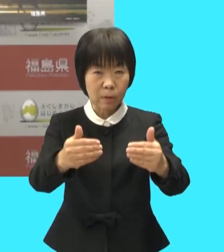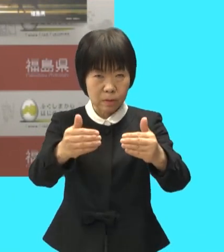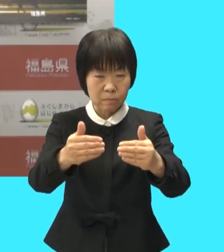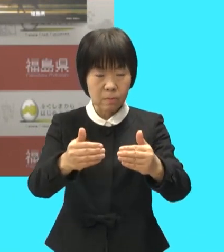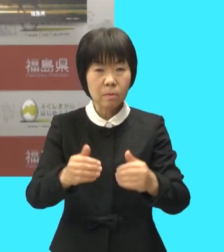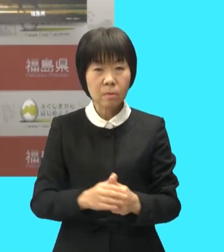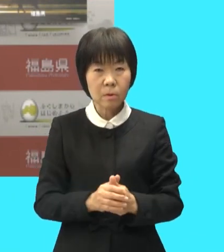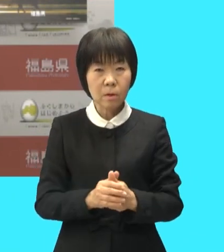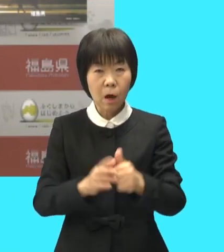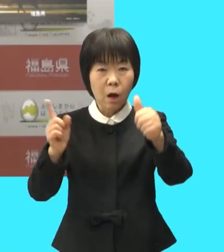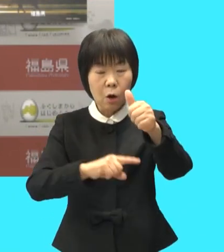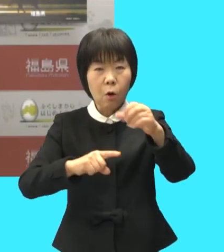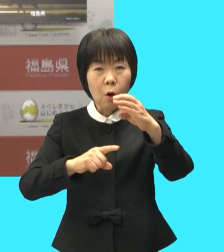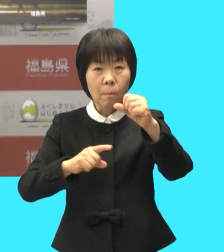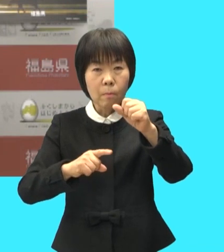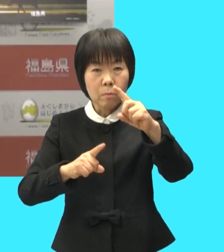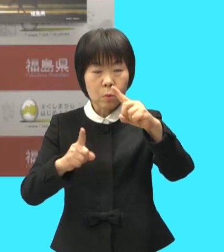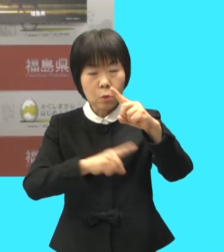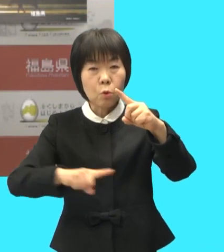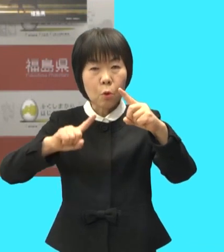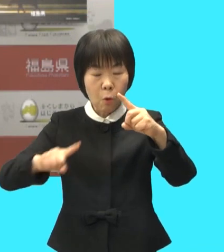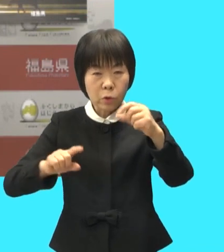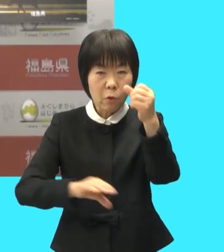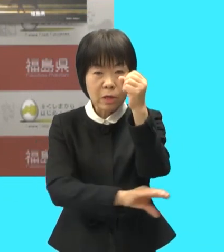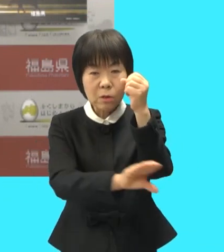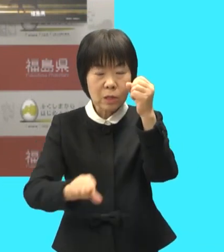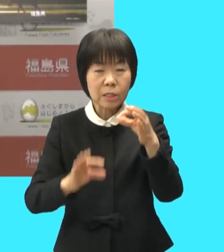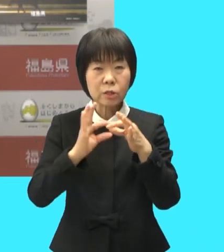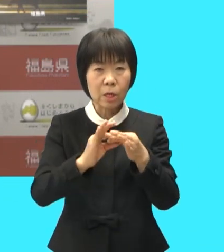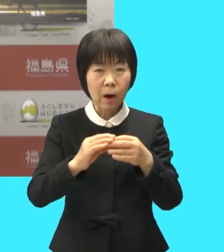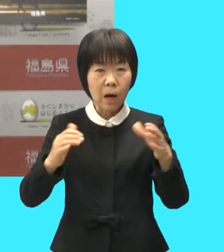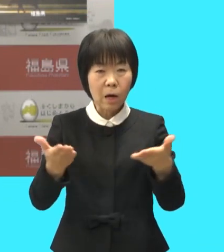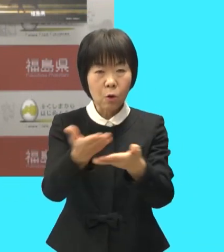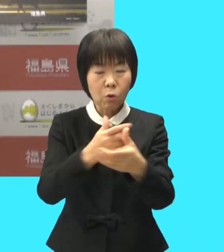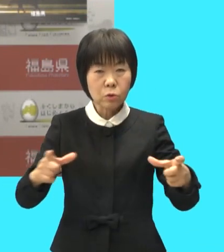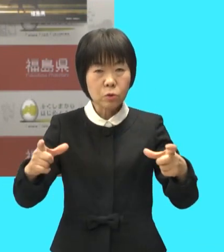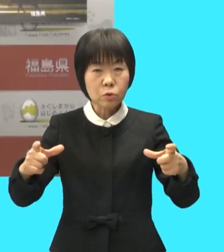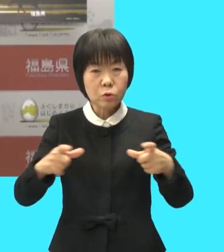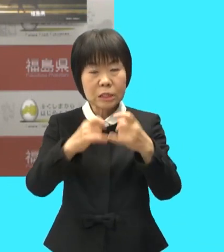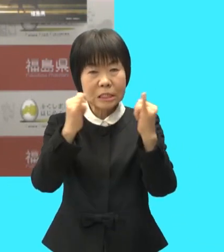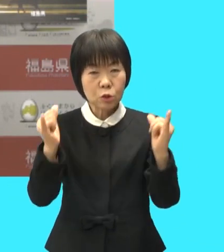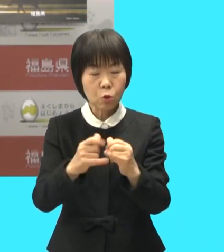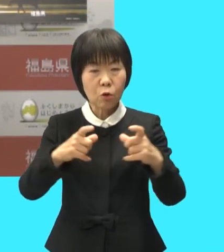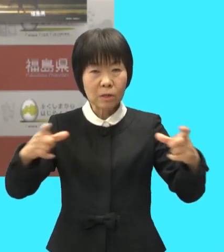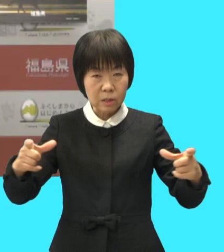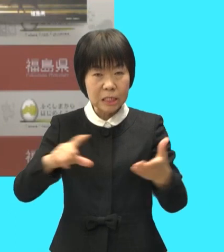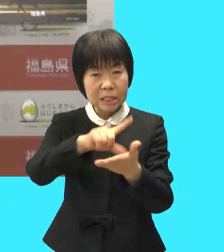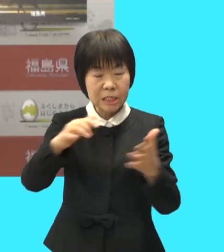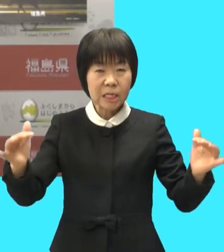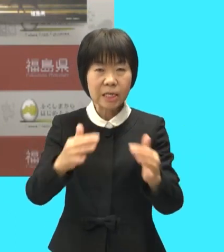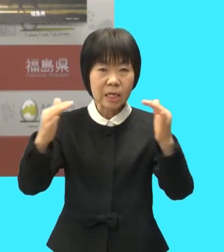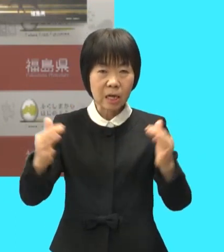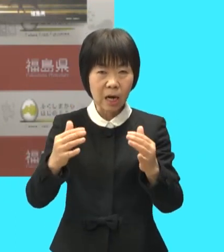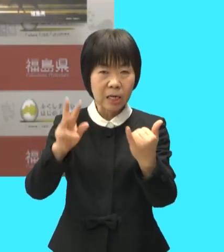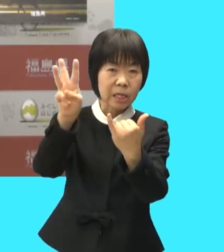公共インフラにつきましては、交流人口の拡大による地域活性化に加え、災